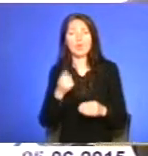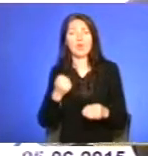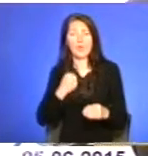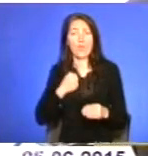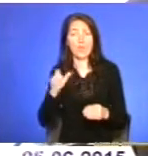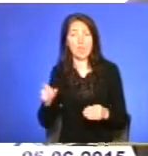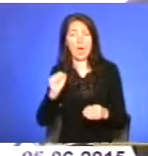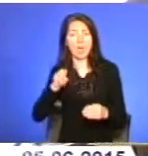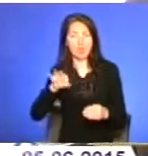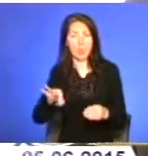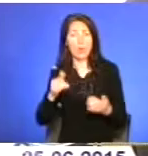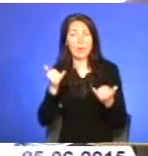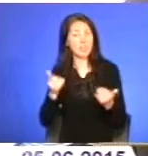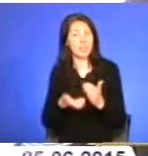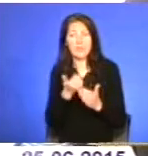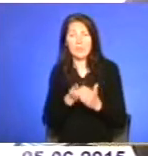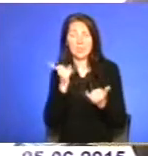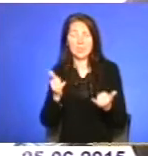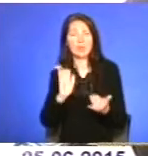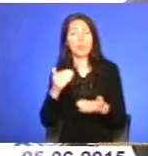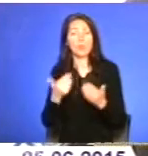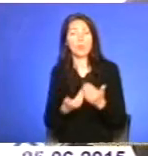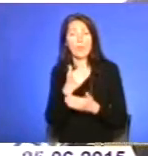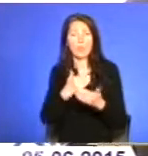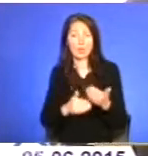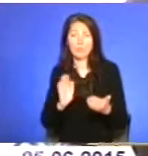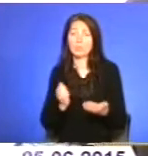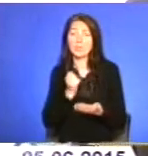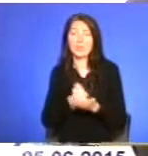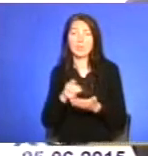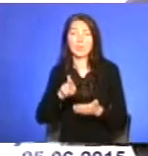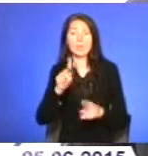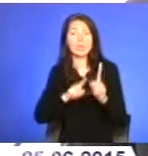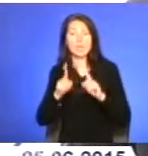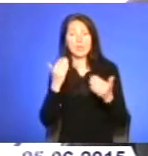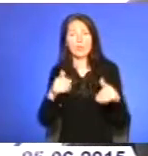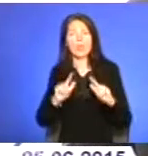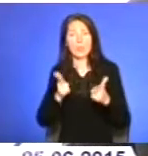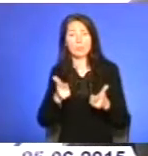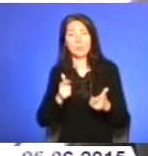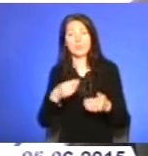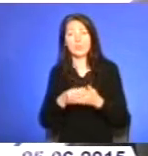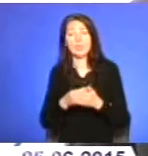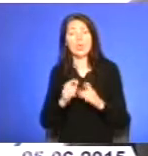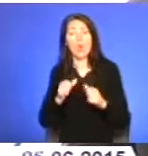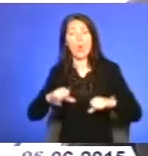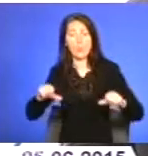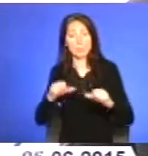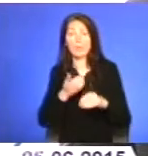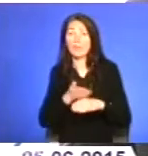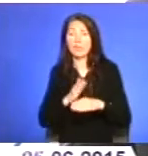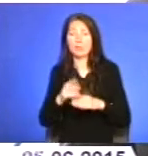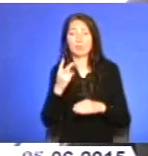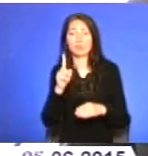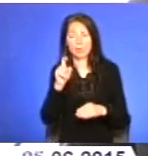Зараз розроблена програма, вона буде затверджена в п'ятницю на сесії, вже погоджена на бюджетній комісії, виділено 102 тисячі для